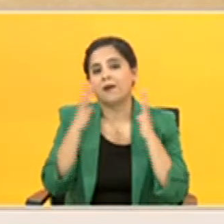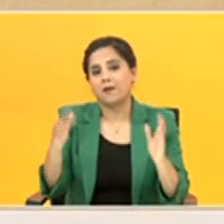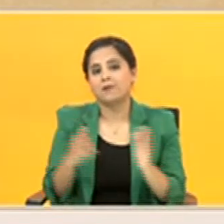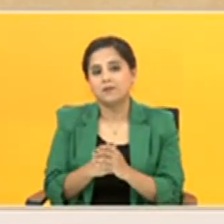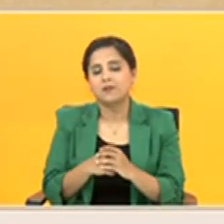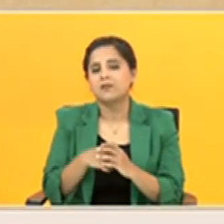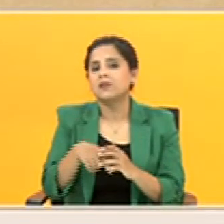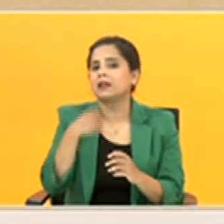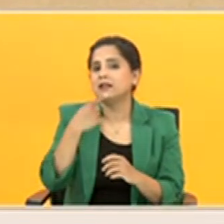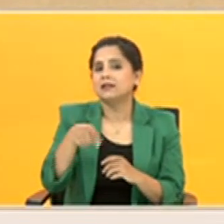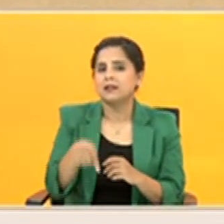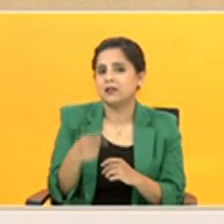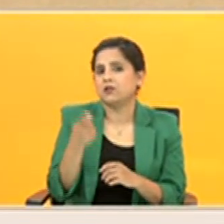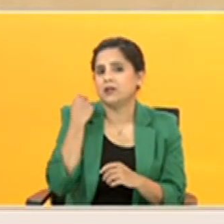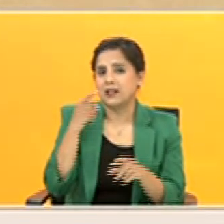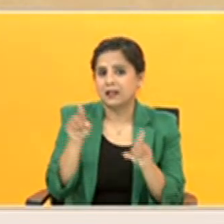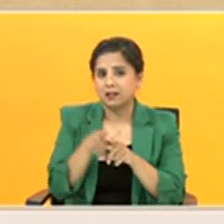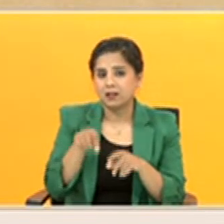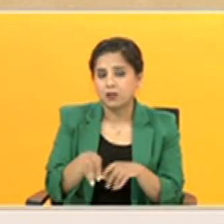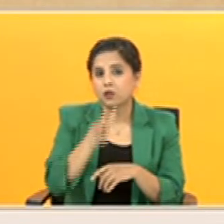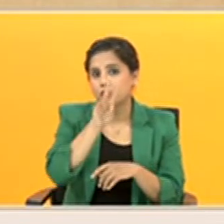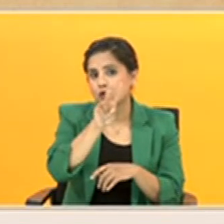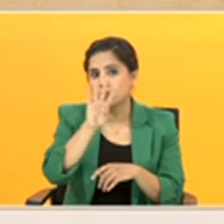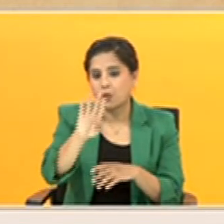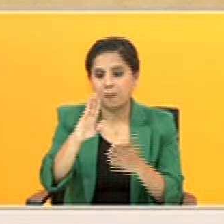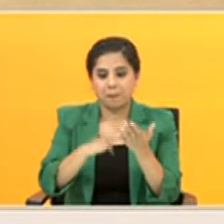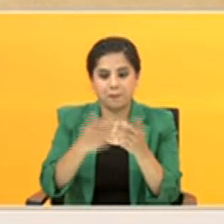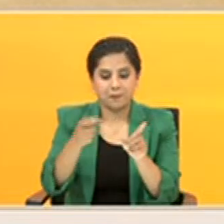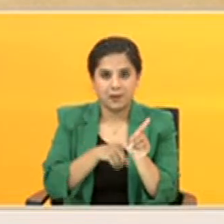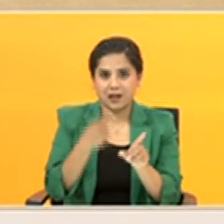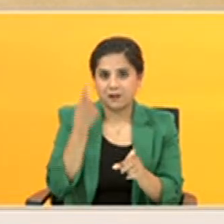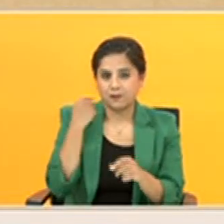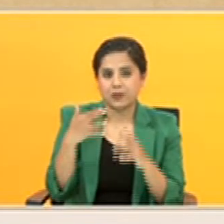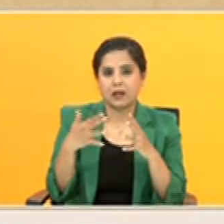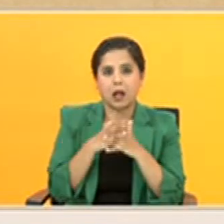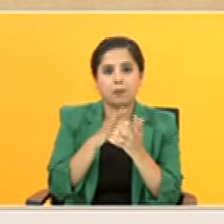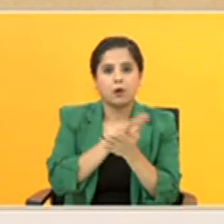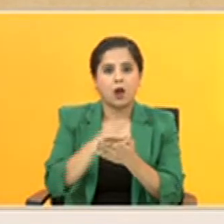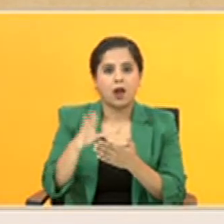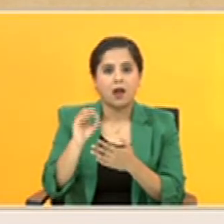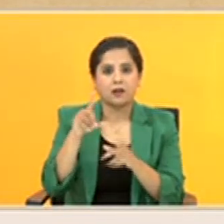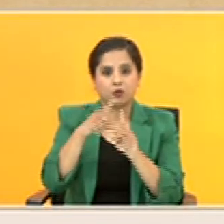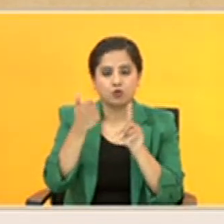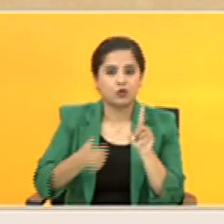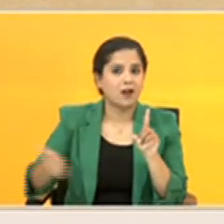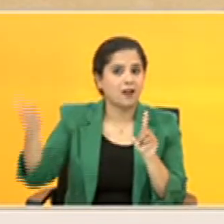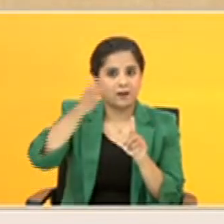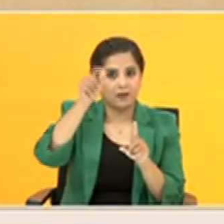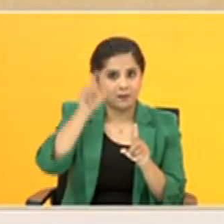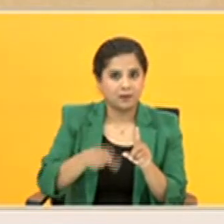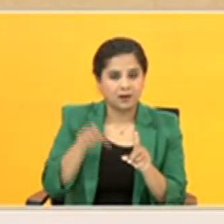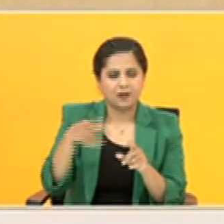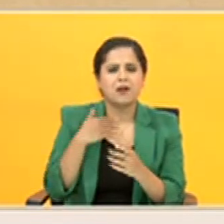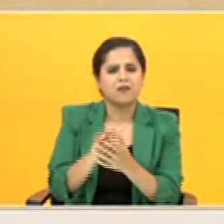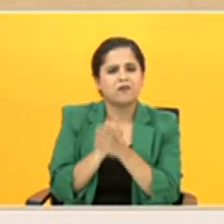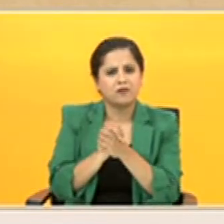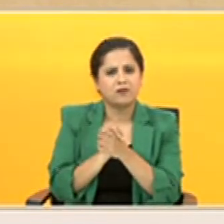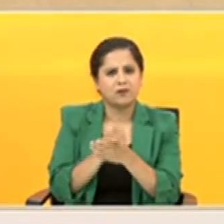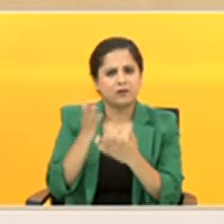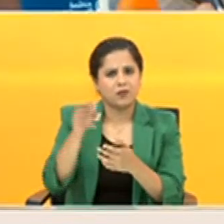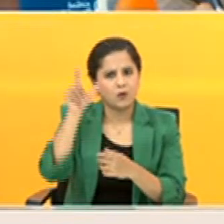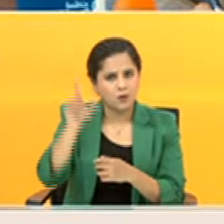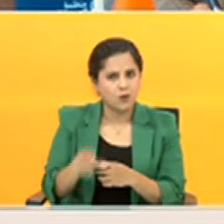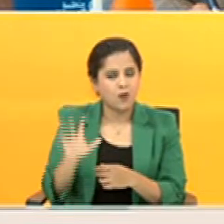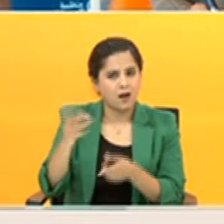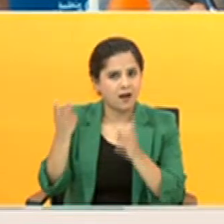कल ही यानी 24 मई को WHO के डायरेक्टर जनरल और मेरे मित्र तुलसी भाई की